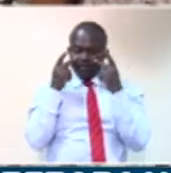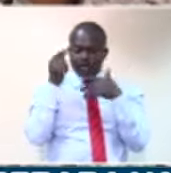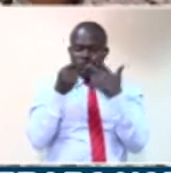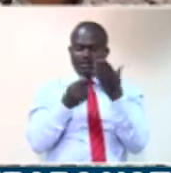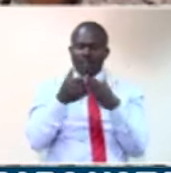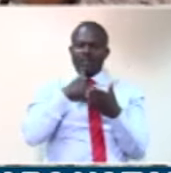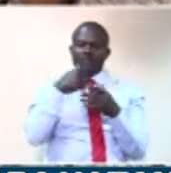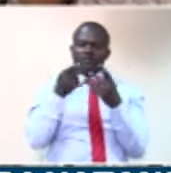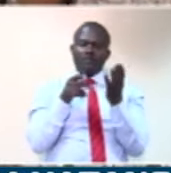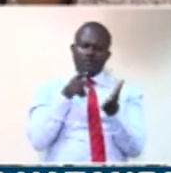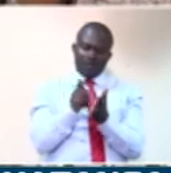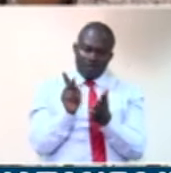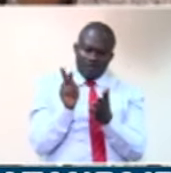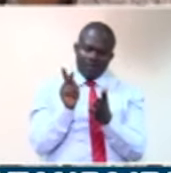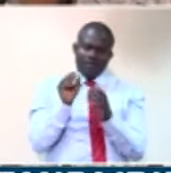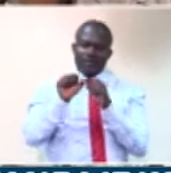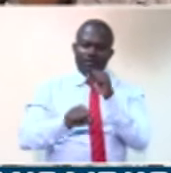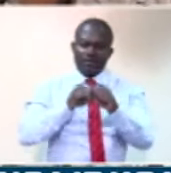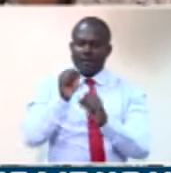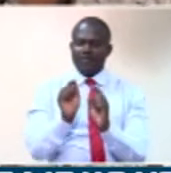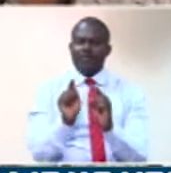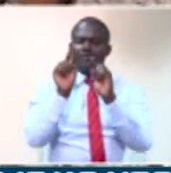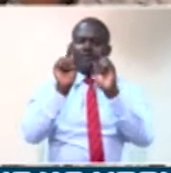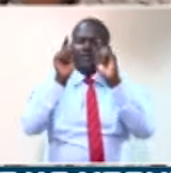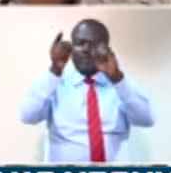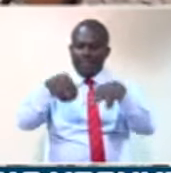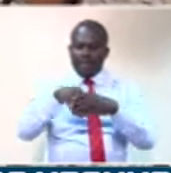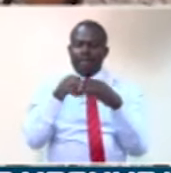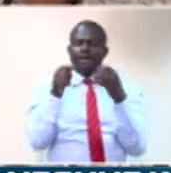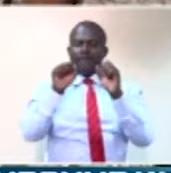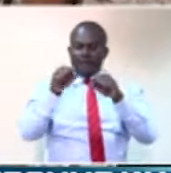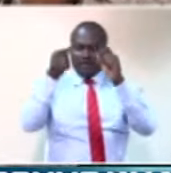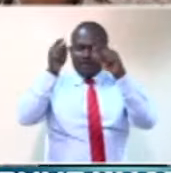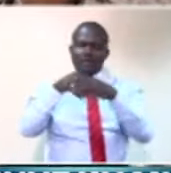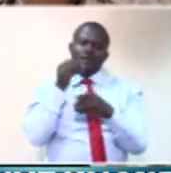ibintu yabihashye, igare ribitware, moto